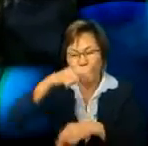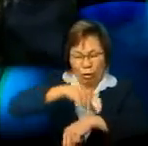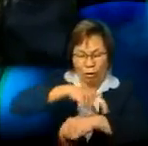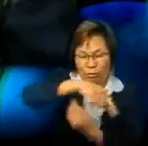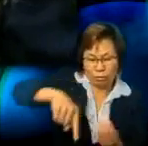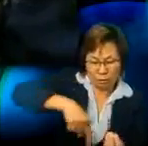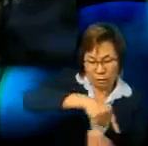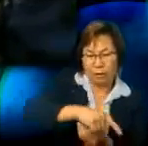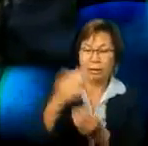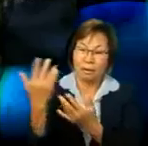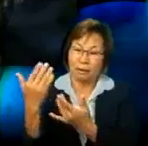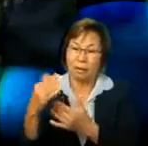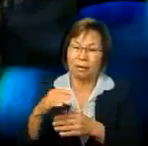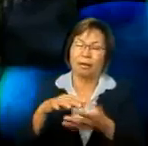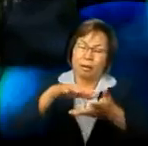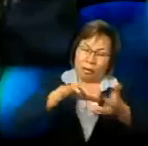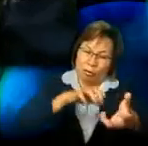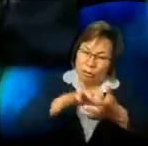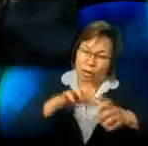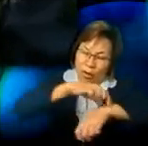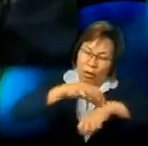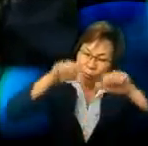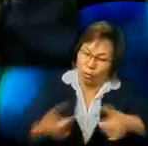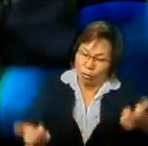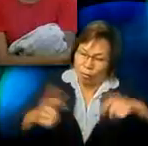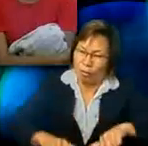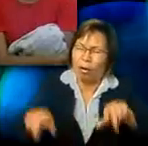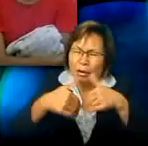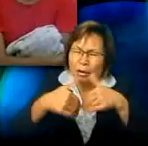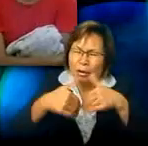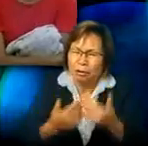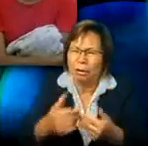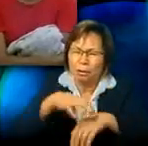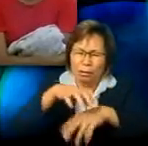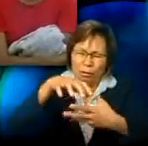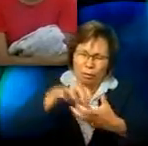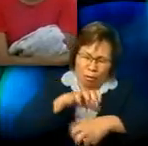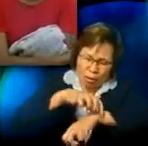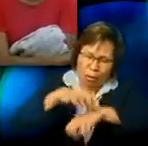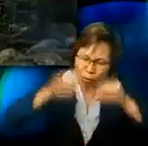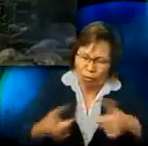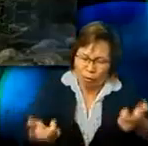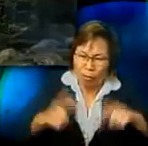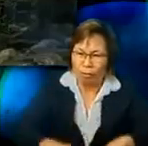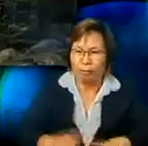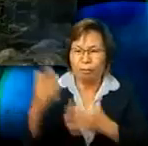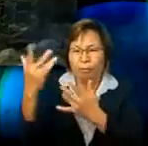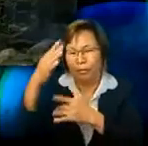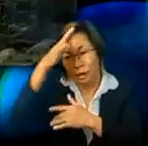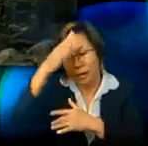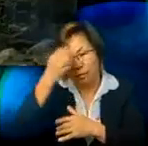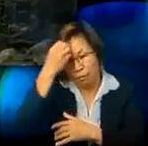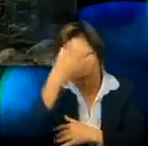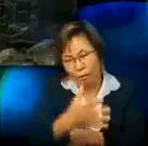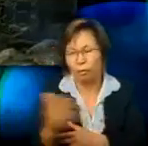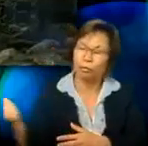sekitar. Nanti bencana alam boleh berlaku. Ya ke? Macam mana bencana alam boleh berlaku, ayah? Nanti ayah bagi